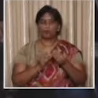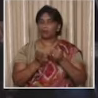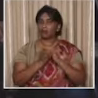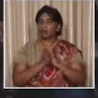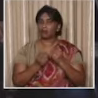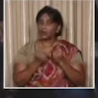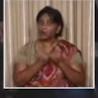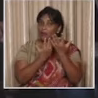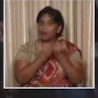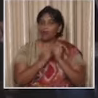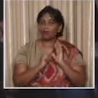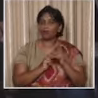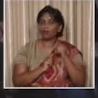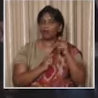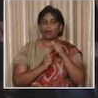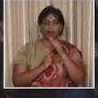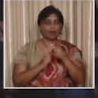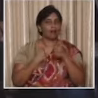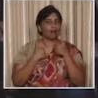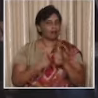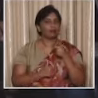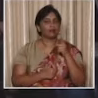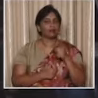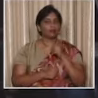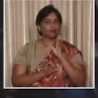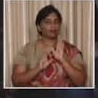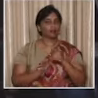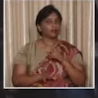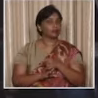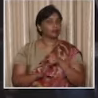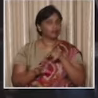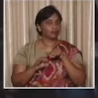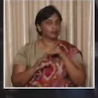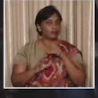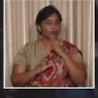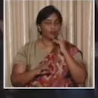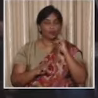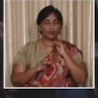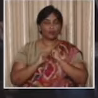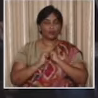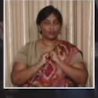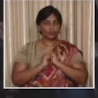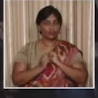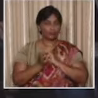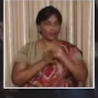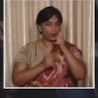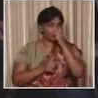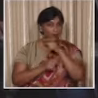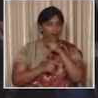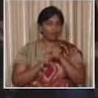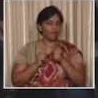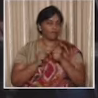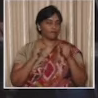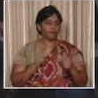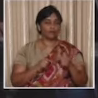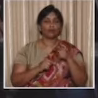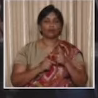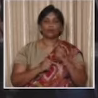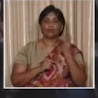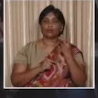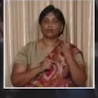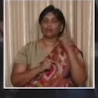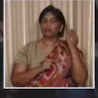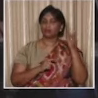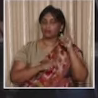ටක් ගාලා ගන්න ඕනි. ඒක තමයි කළ යුතු වෙන්නේ. හැබැයි මෙතන තියෙන මේ විදේශ රැකියා මාෆියාවත් එක්ක ඒකට විරුද්ධ වෙලා අර 2000ක්